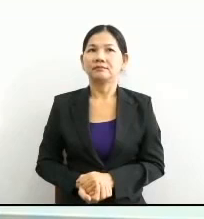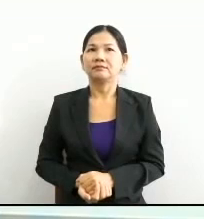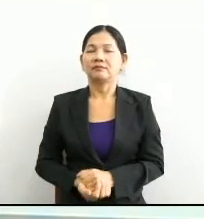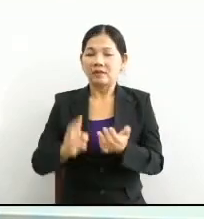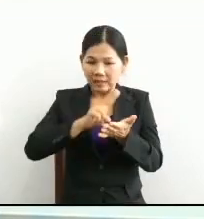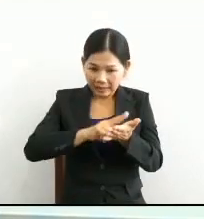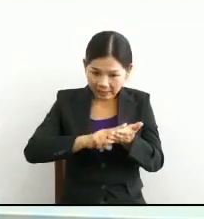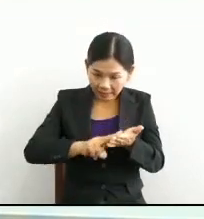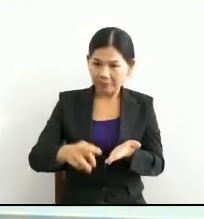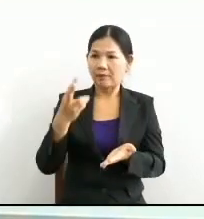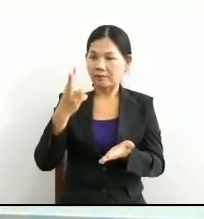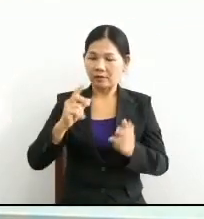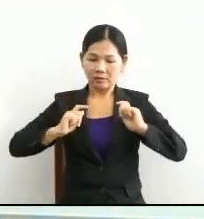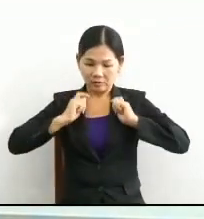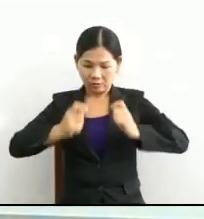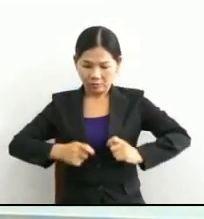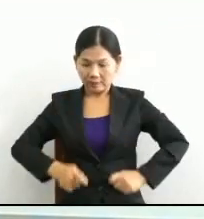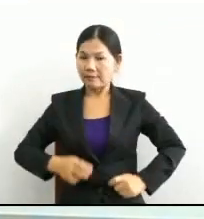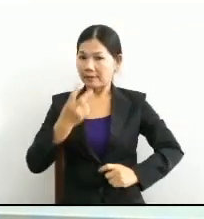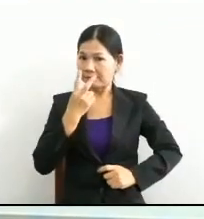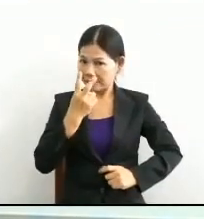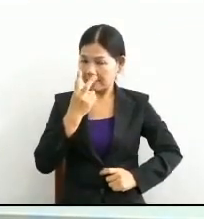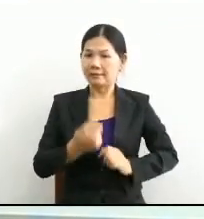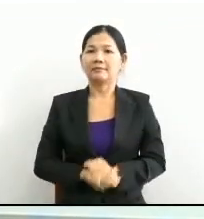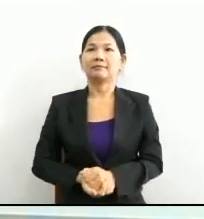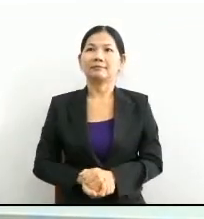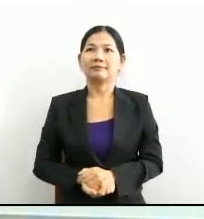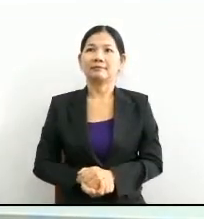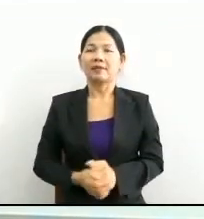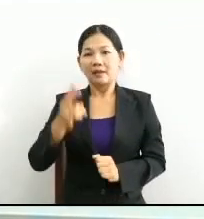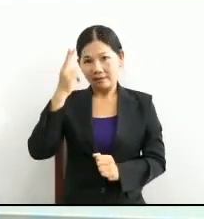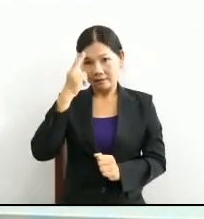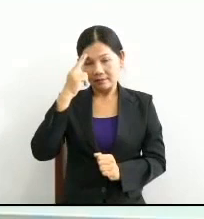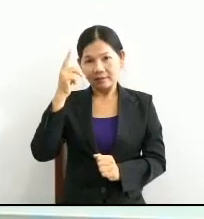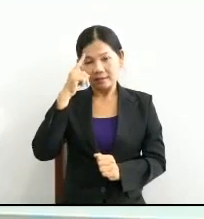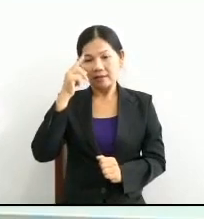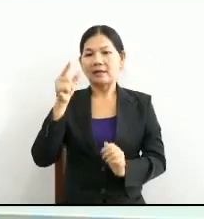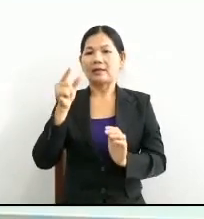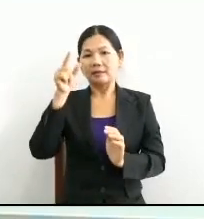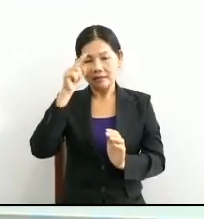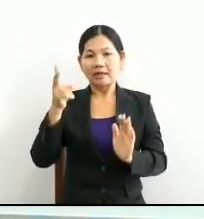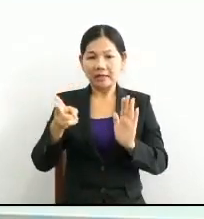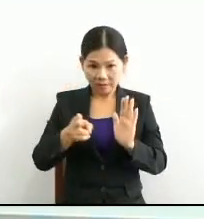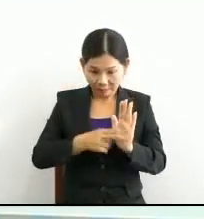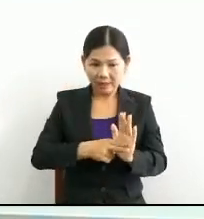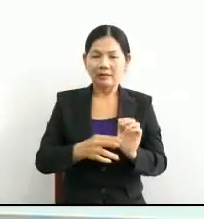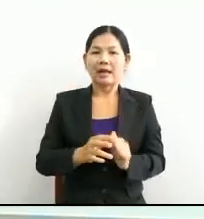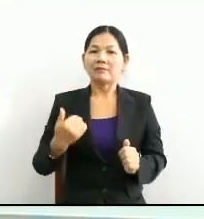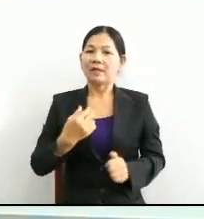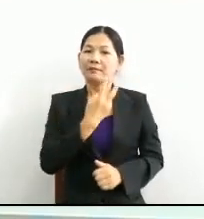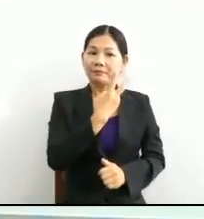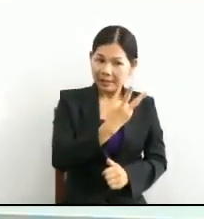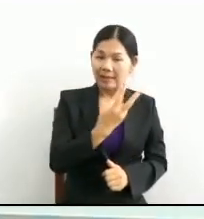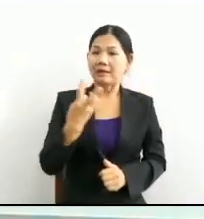bảy phiên rồi kia miền bảy phiên chẳng tiện đi con bật các chuyện đang chim ăn tháp tiện nè bảy phiên tiện nè bảy phiên mới nói